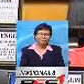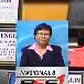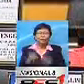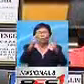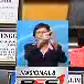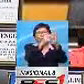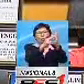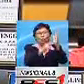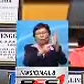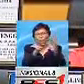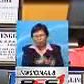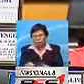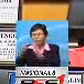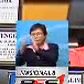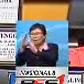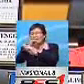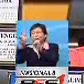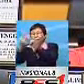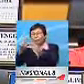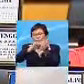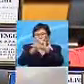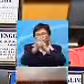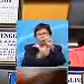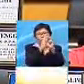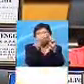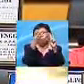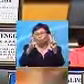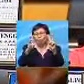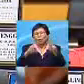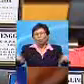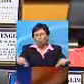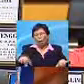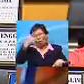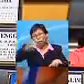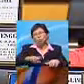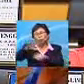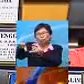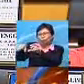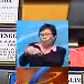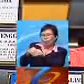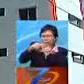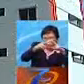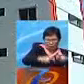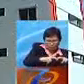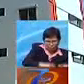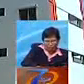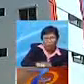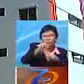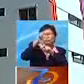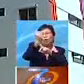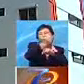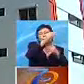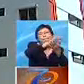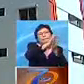Rang Undang-Undang Perancangan Bandar dan Desa Pindaan 2016 dibuat bagi memasukkan keperluan kajian impak sosial